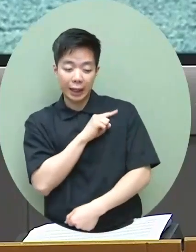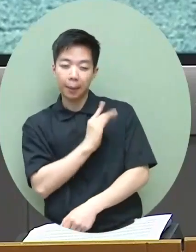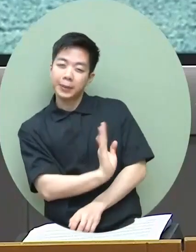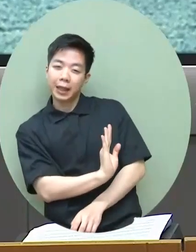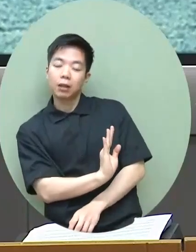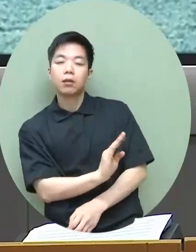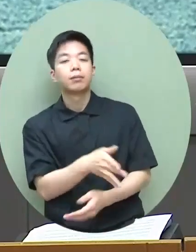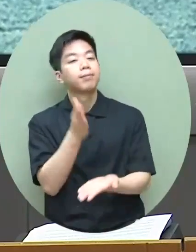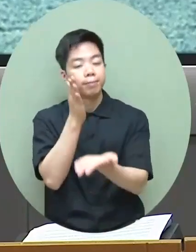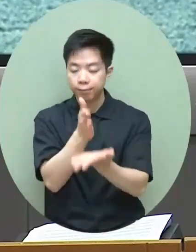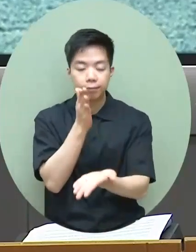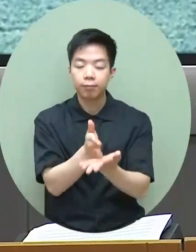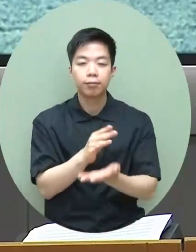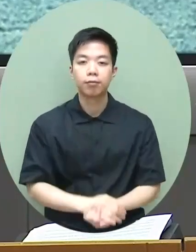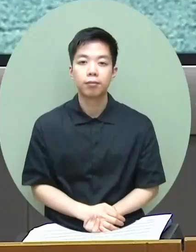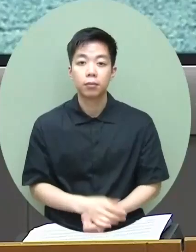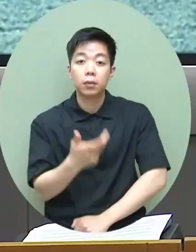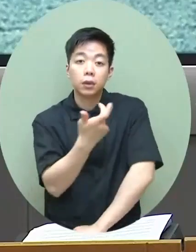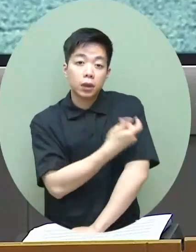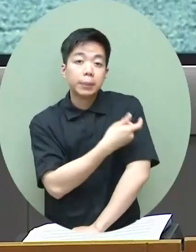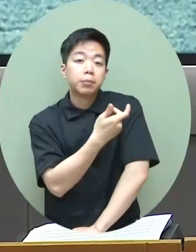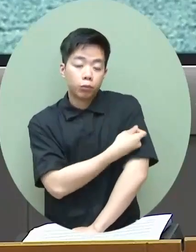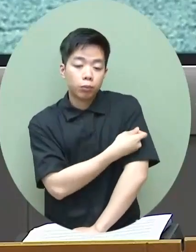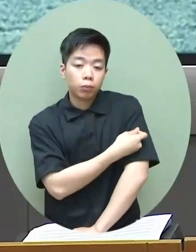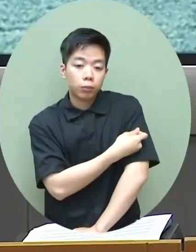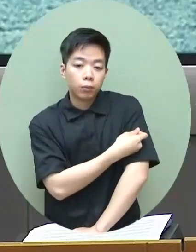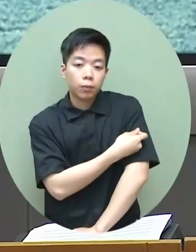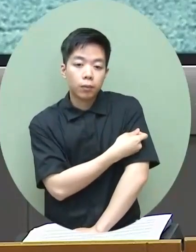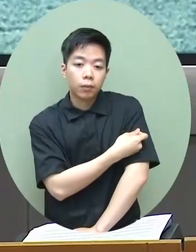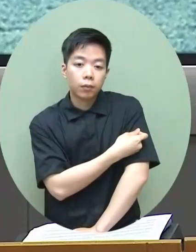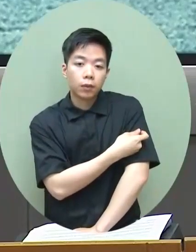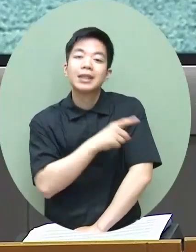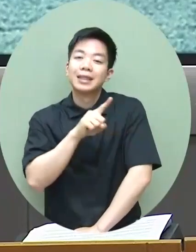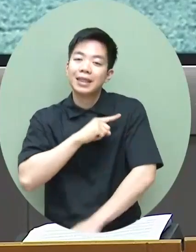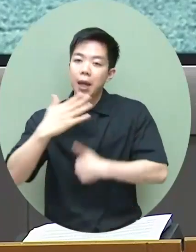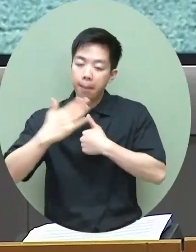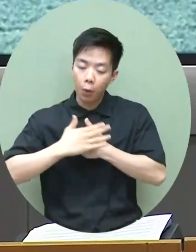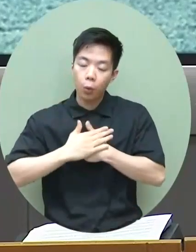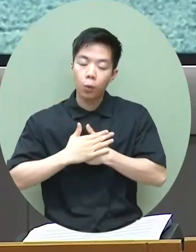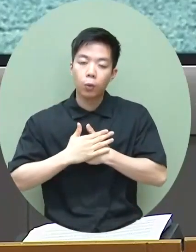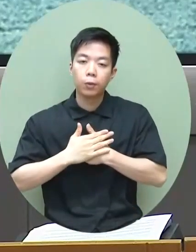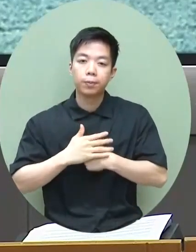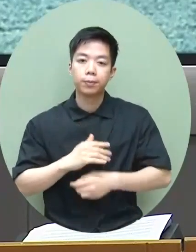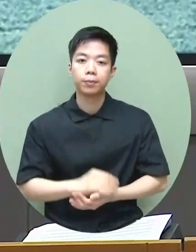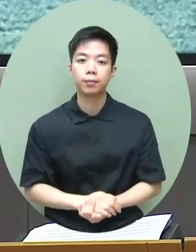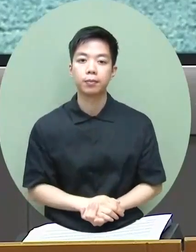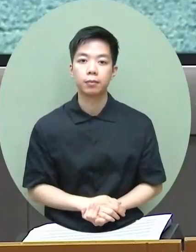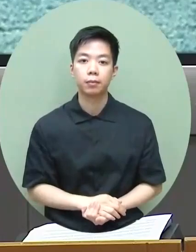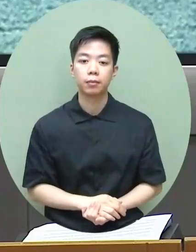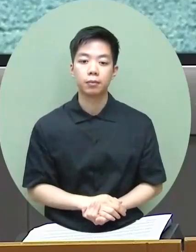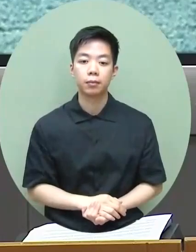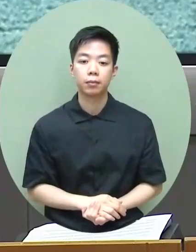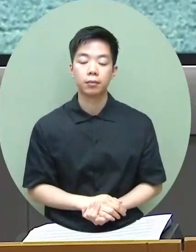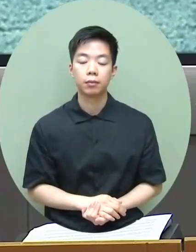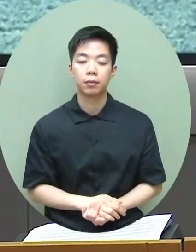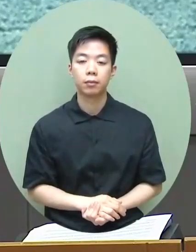種疫苗呢其實是保護自己的小朋友，即是保護自己，就不是說即是減低傳染